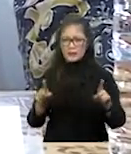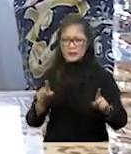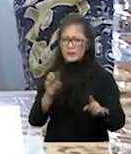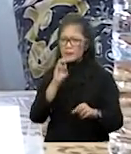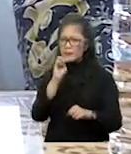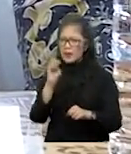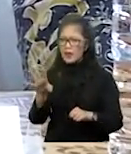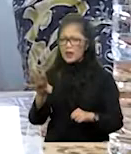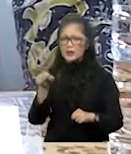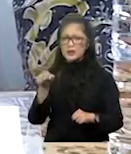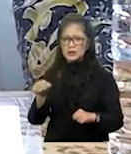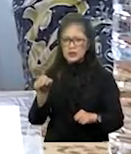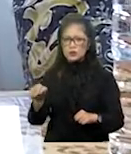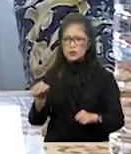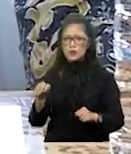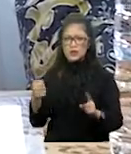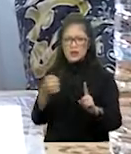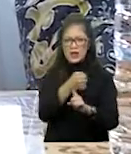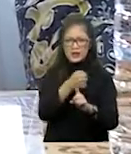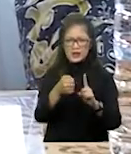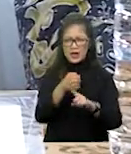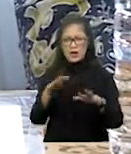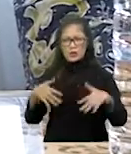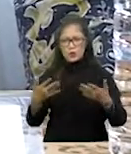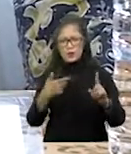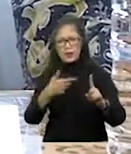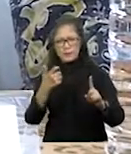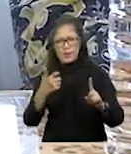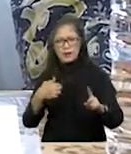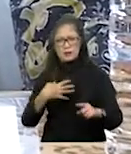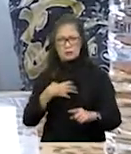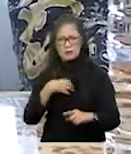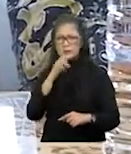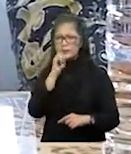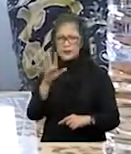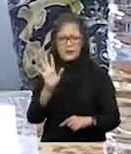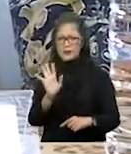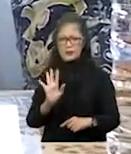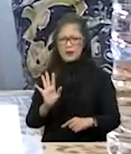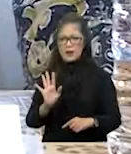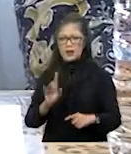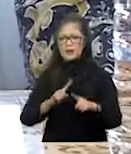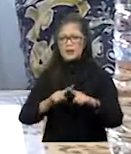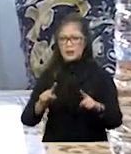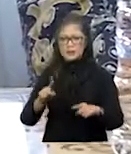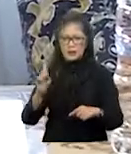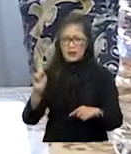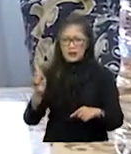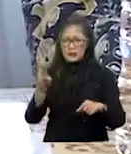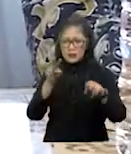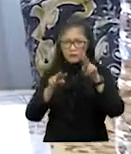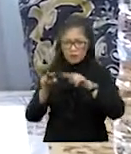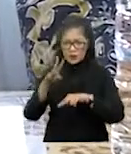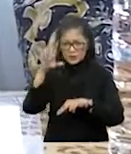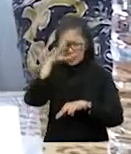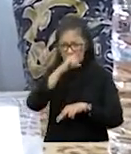apakah disiksa atau penembakan dan segala macam. Kami melihat mana jenis kekerasan penyebabnya, jenis kekerasannya, dan